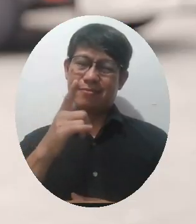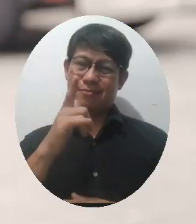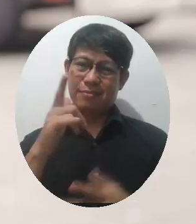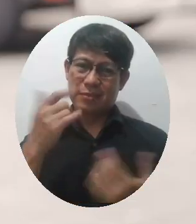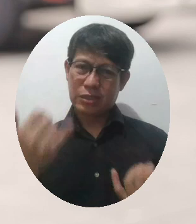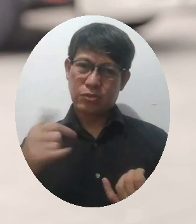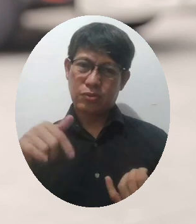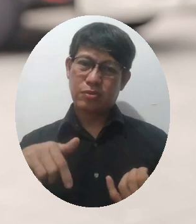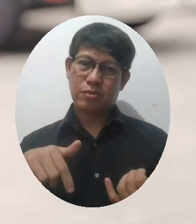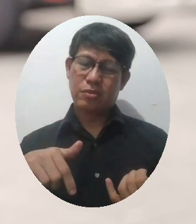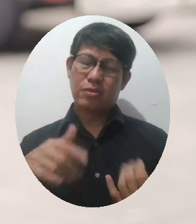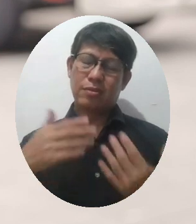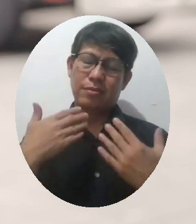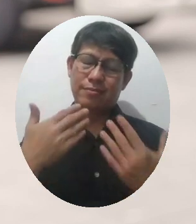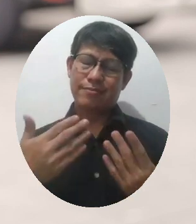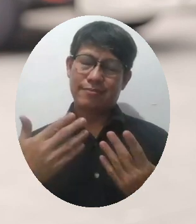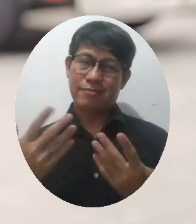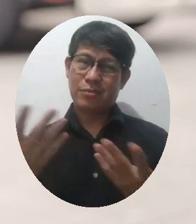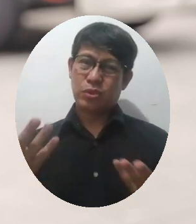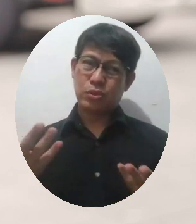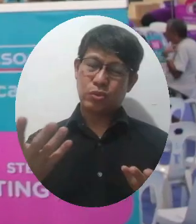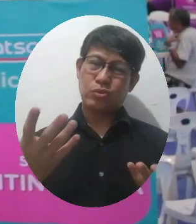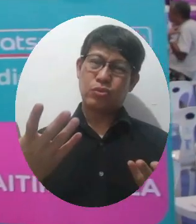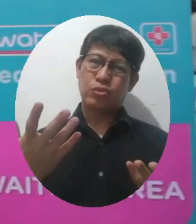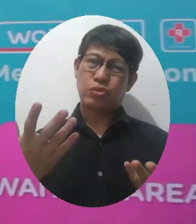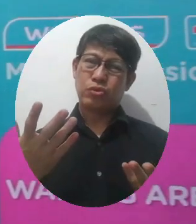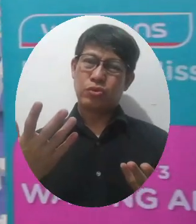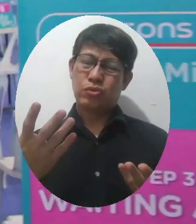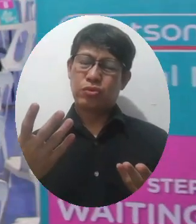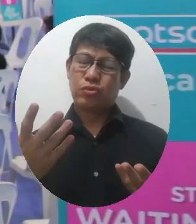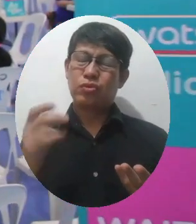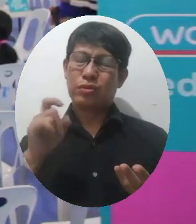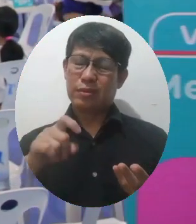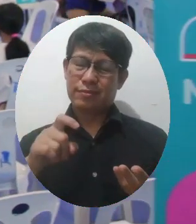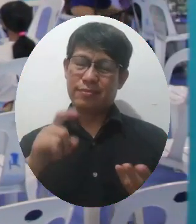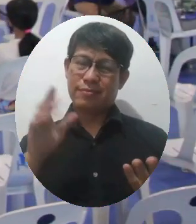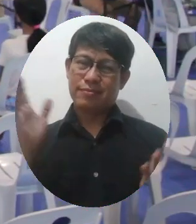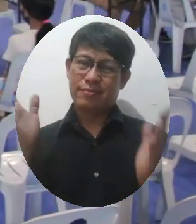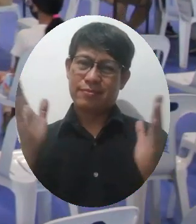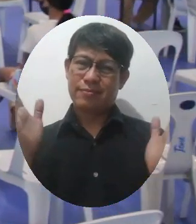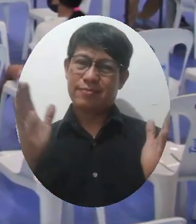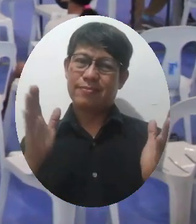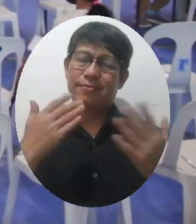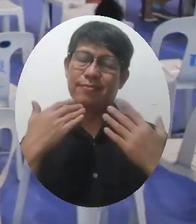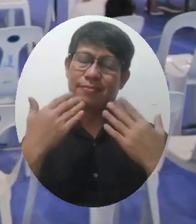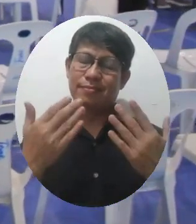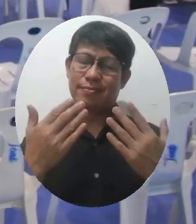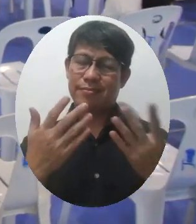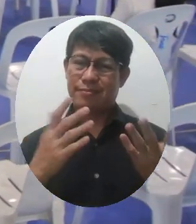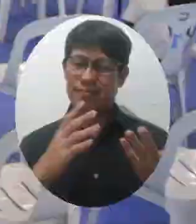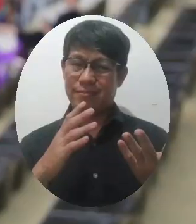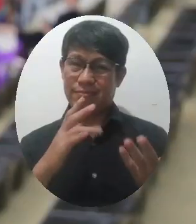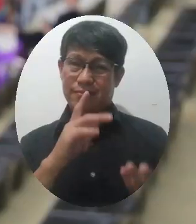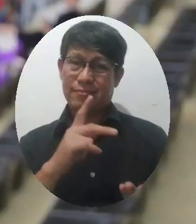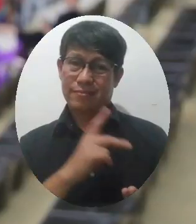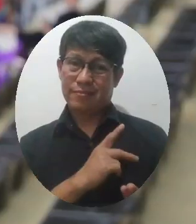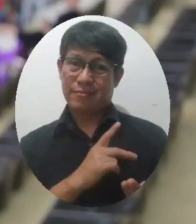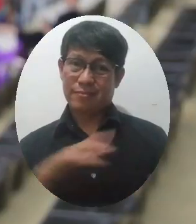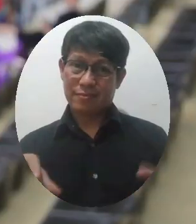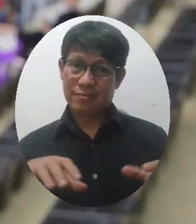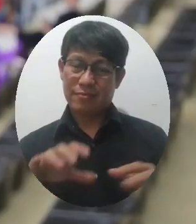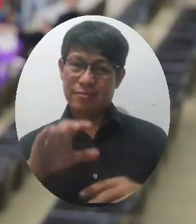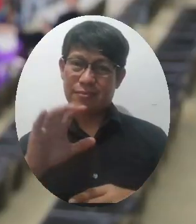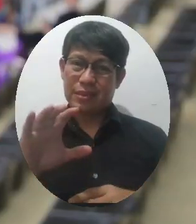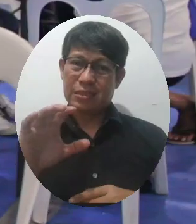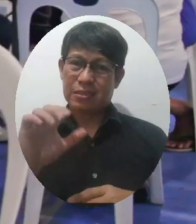po rito at sa lugar na ito, maraming tao nangangailangan ng serbisyo ninyo. So, my personal motivation